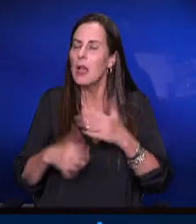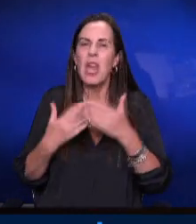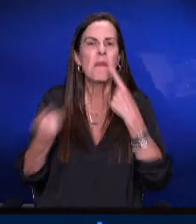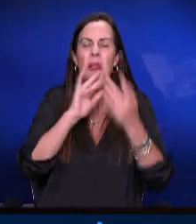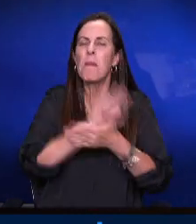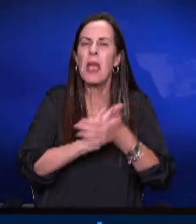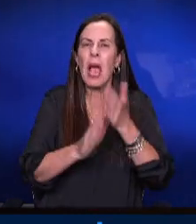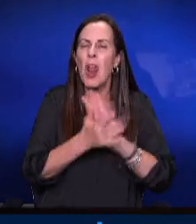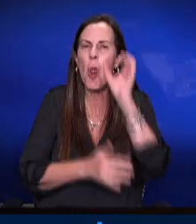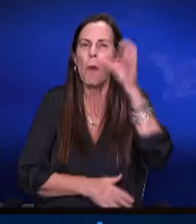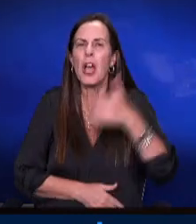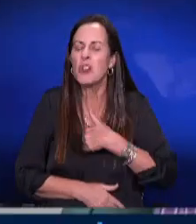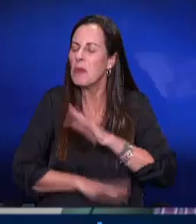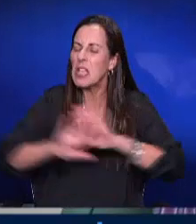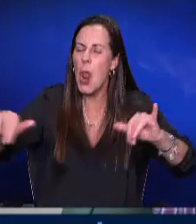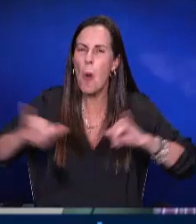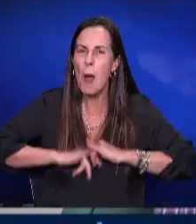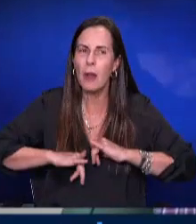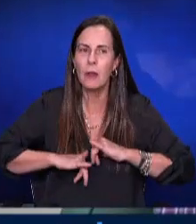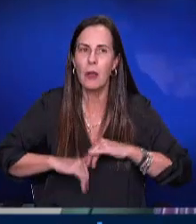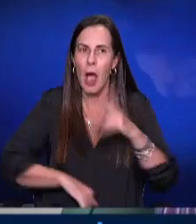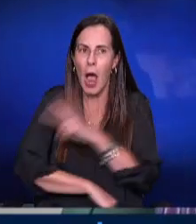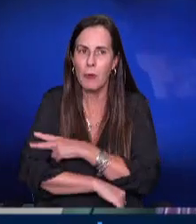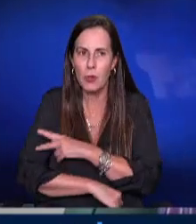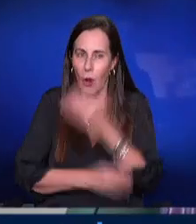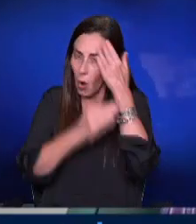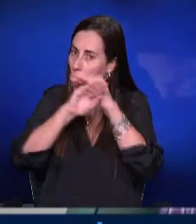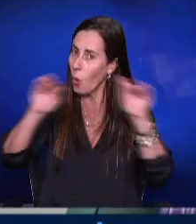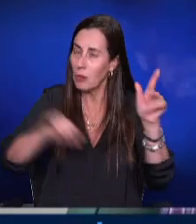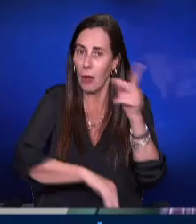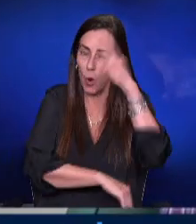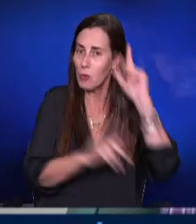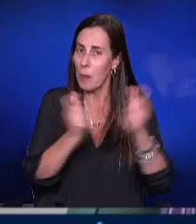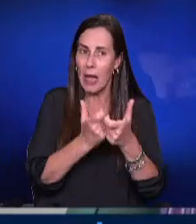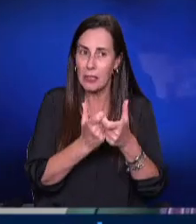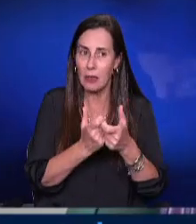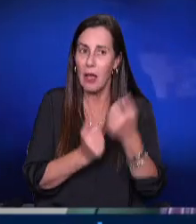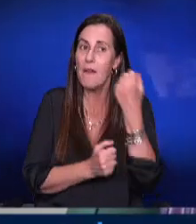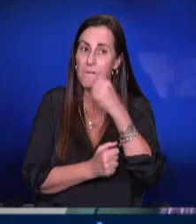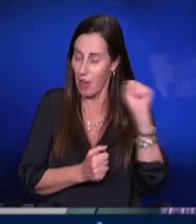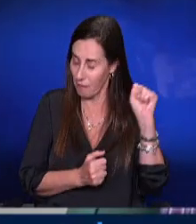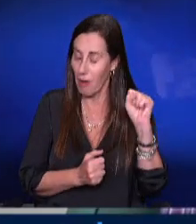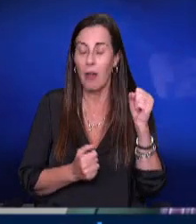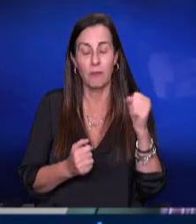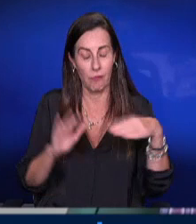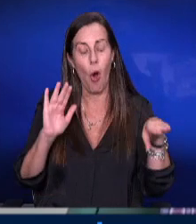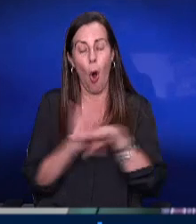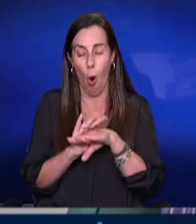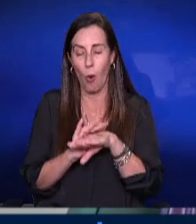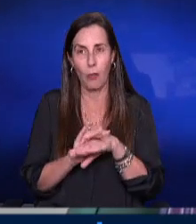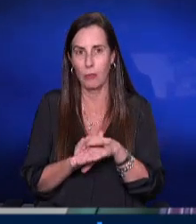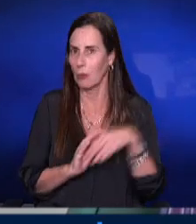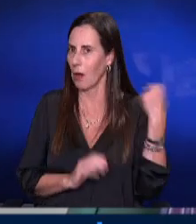בכלל, אף אחד לא מקשיב, את אף אחד זה לא מעניין. משטרת ישראל לא הודיעה להורים שלו על מעצר, והפרה מספר הוראות חוק ברגל